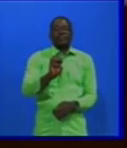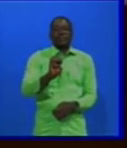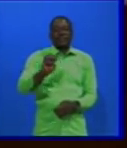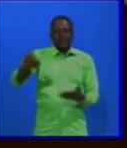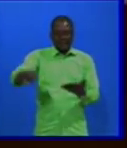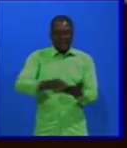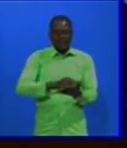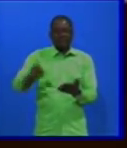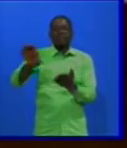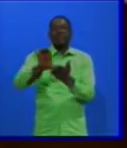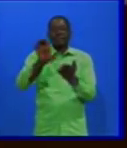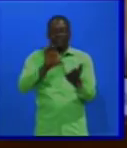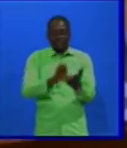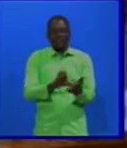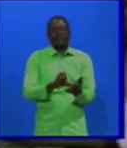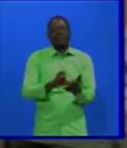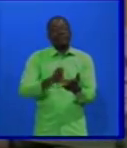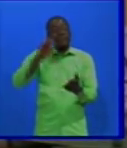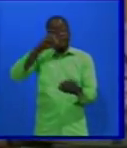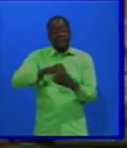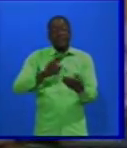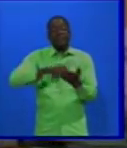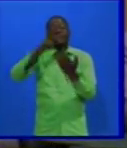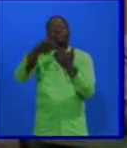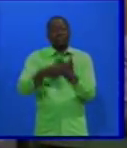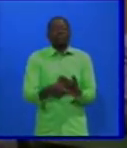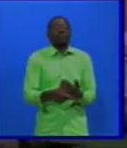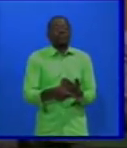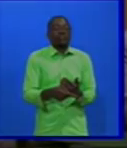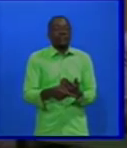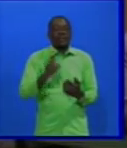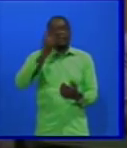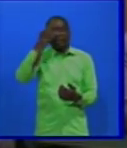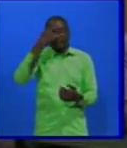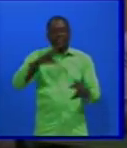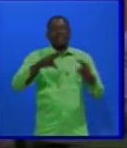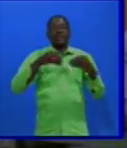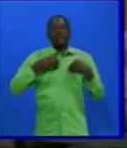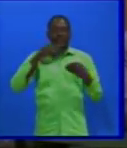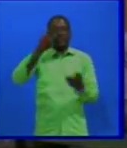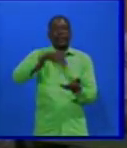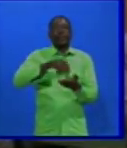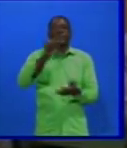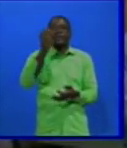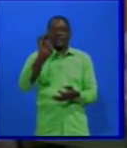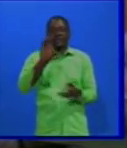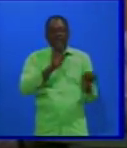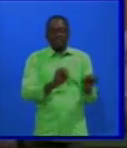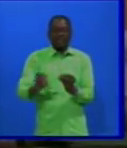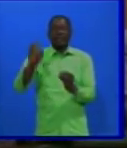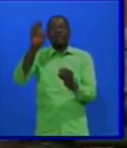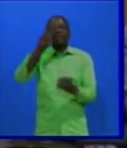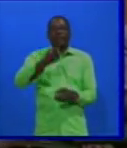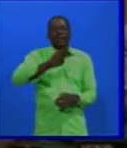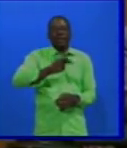de convention est le couronnement du processus. Le gouvernement a adopté en 2017 une loi d'orientation des PME. Et l'un